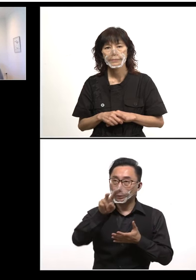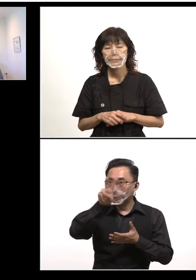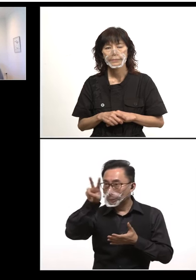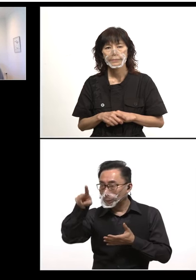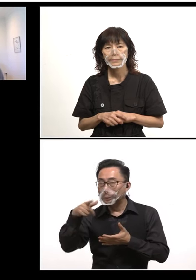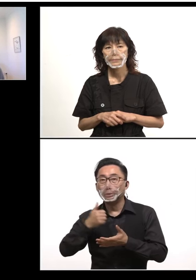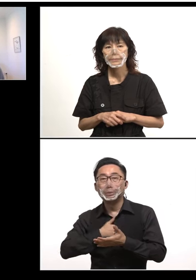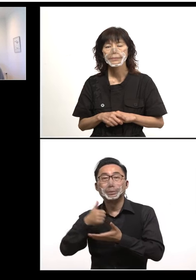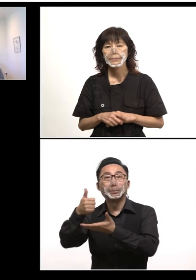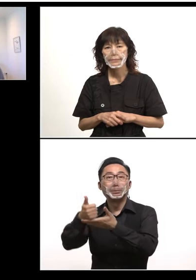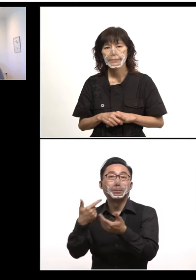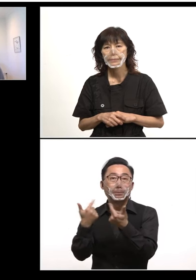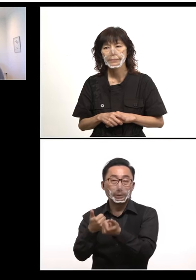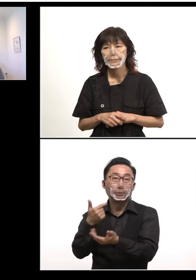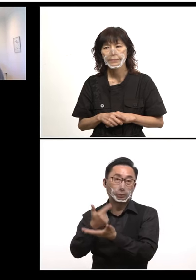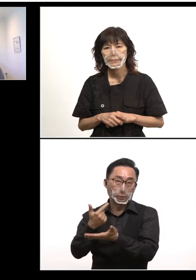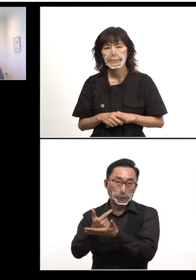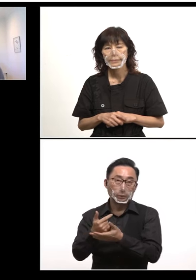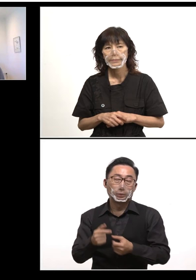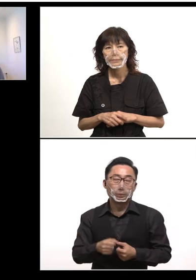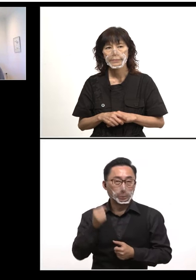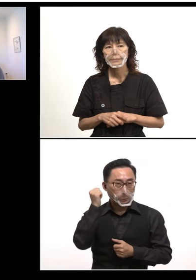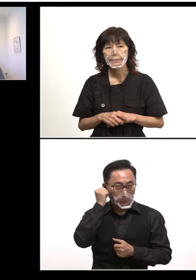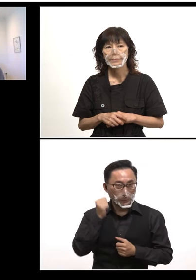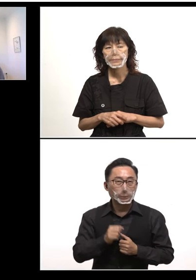適嘅導師咯嚇，都有少少難度。